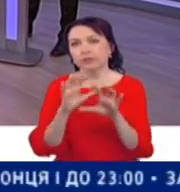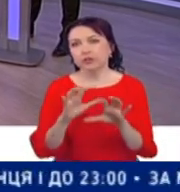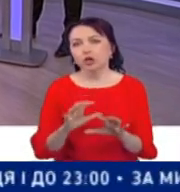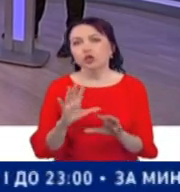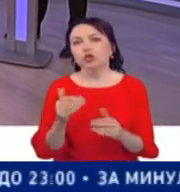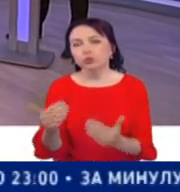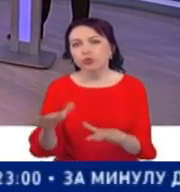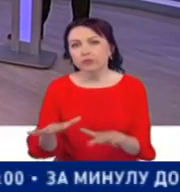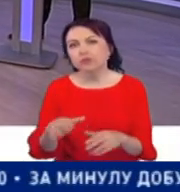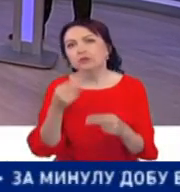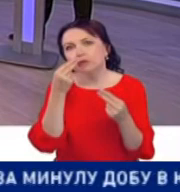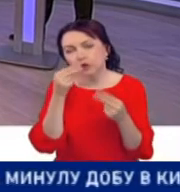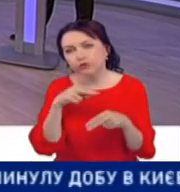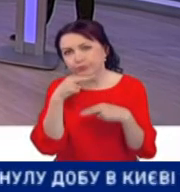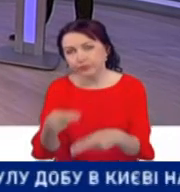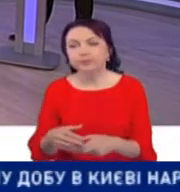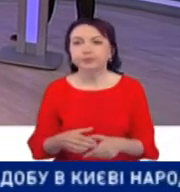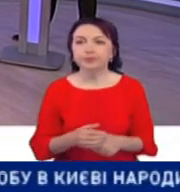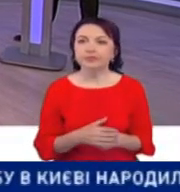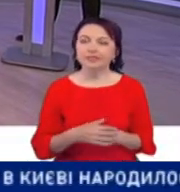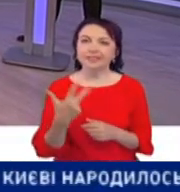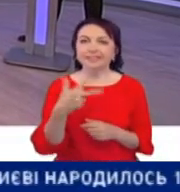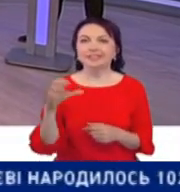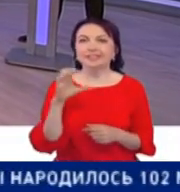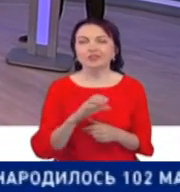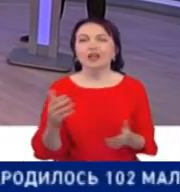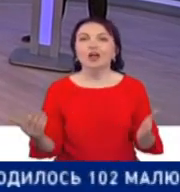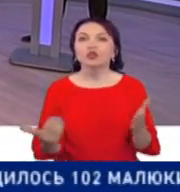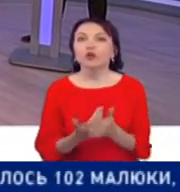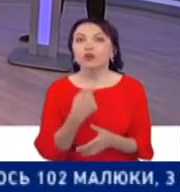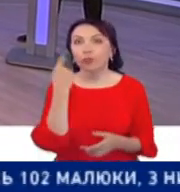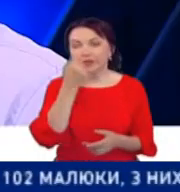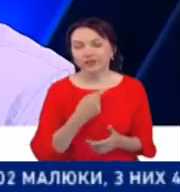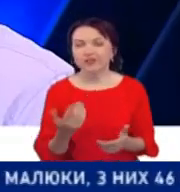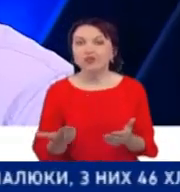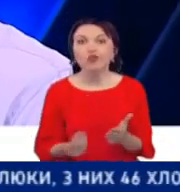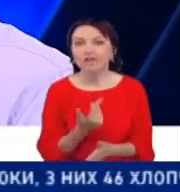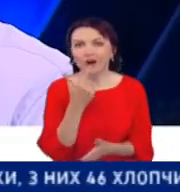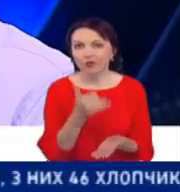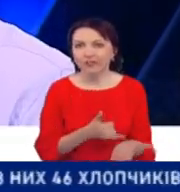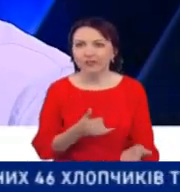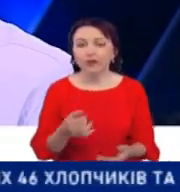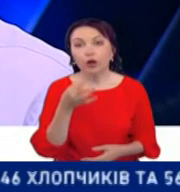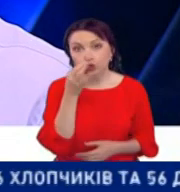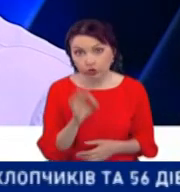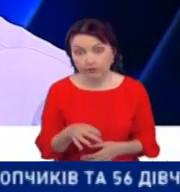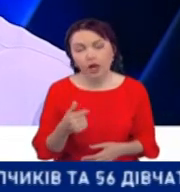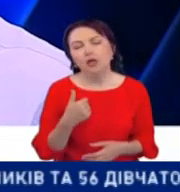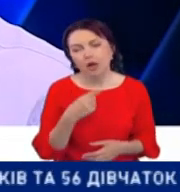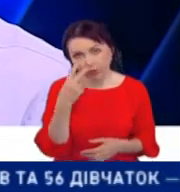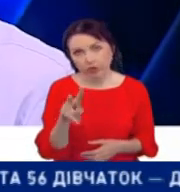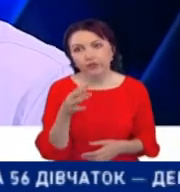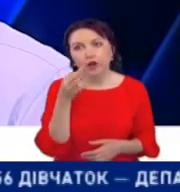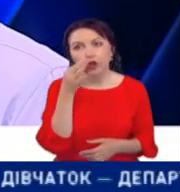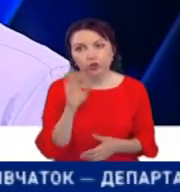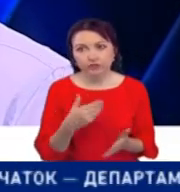стали. Зрозуміло. Дуже коротко, да, буквально 30 секунд. Нові обличчя, нова кров. І досвід. Досвід. Що я побачив щодо досвіду